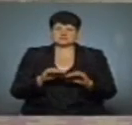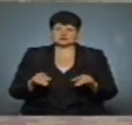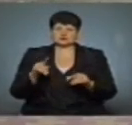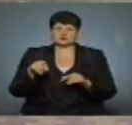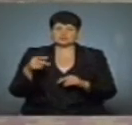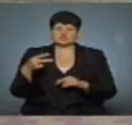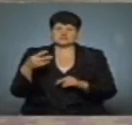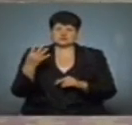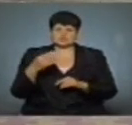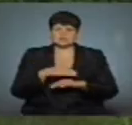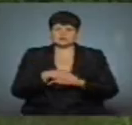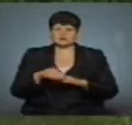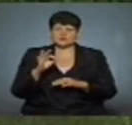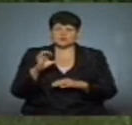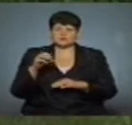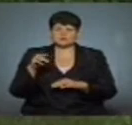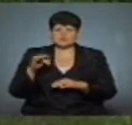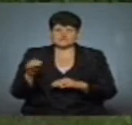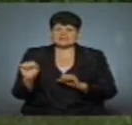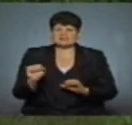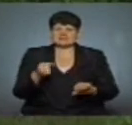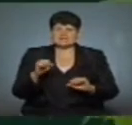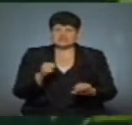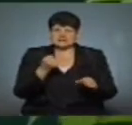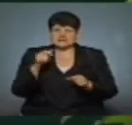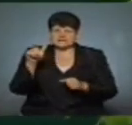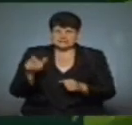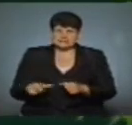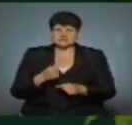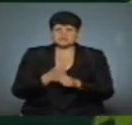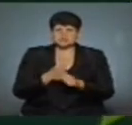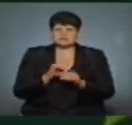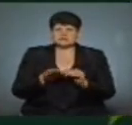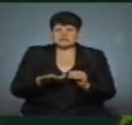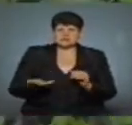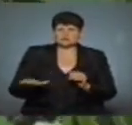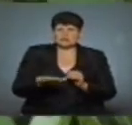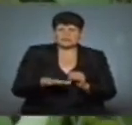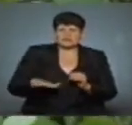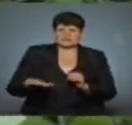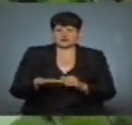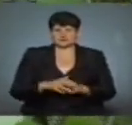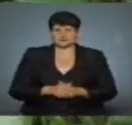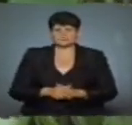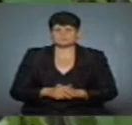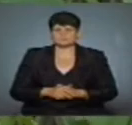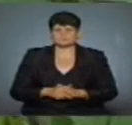номер 24 на вулиці Острозького, двірник. Віктор Осипчук працює на дитячому майданчику.